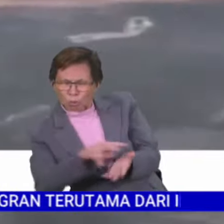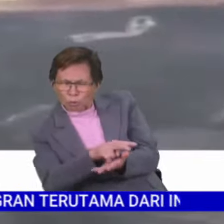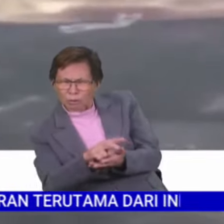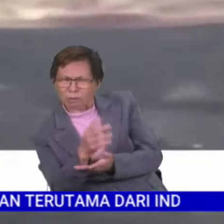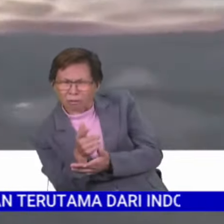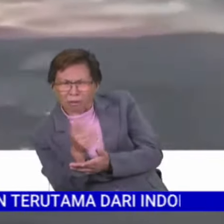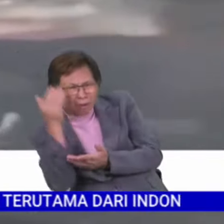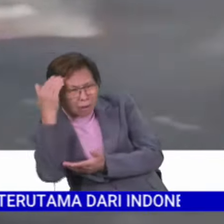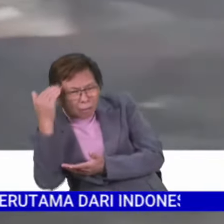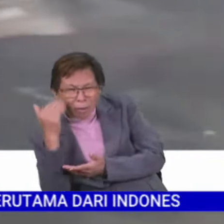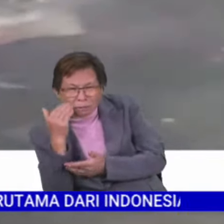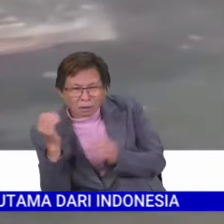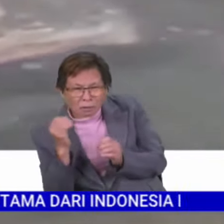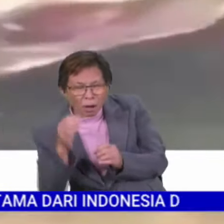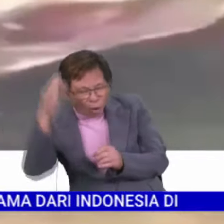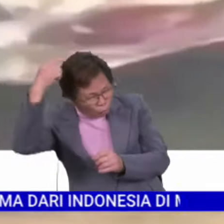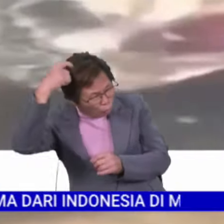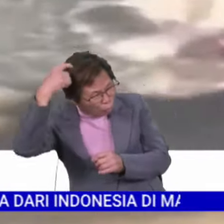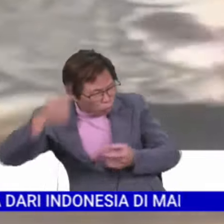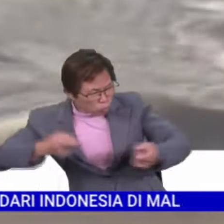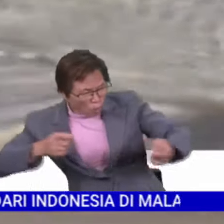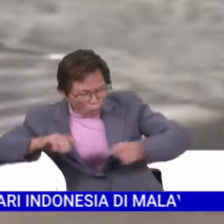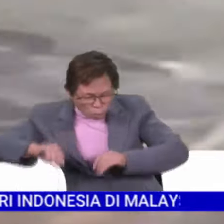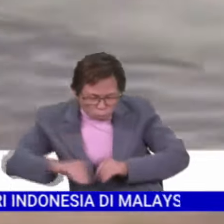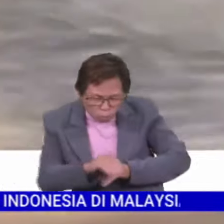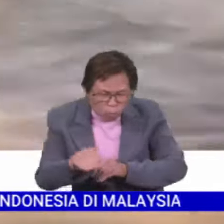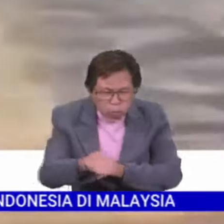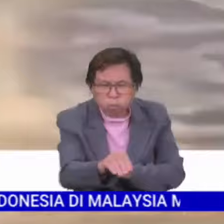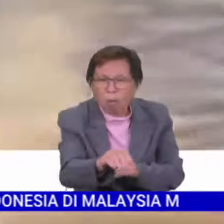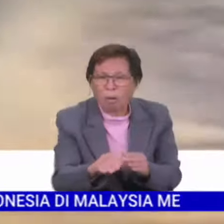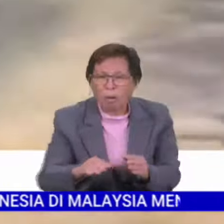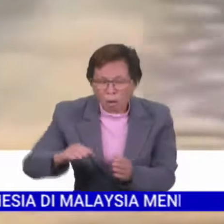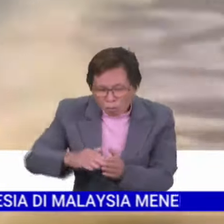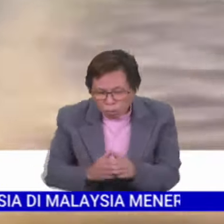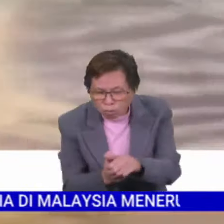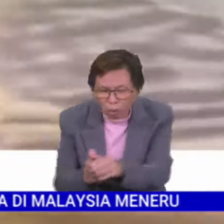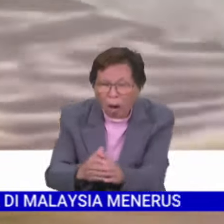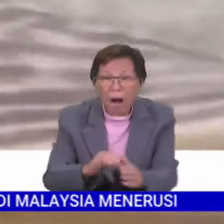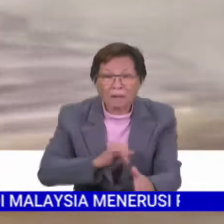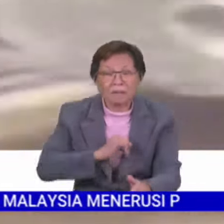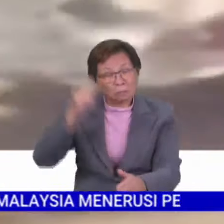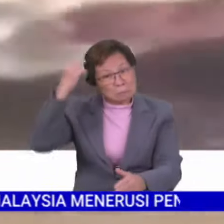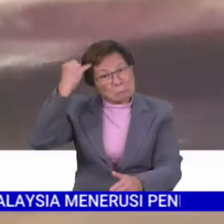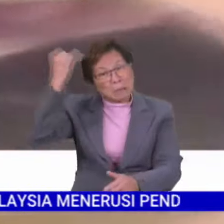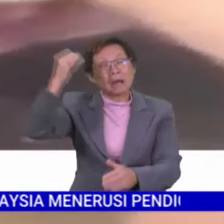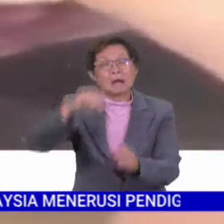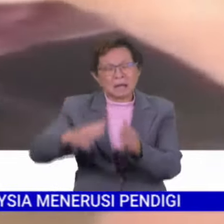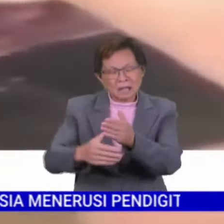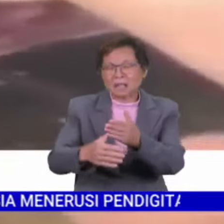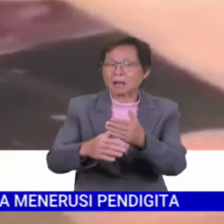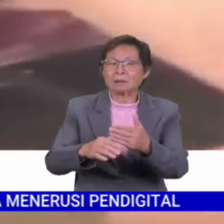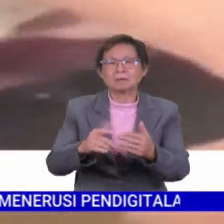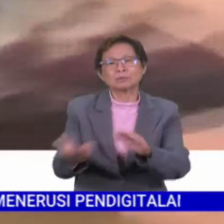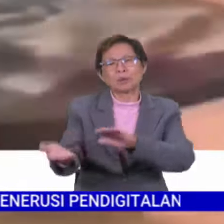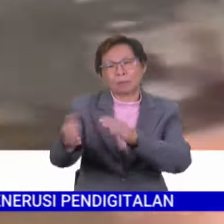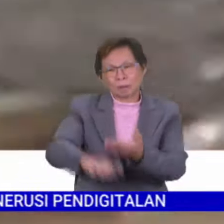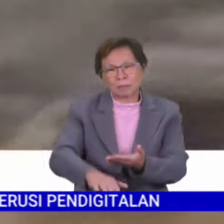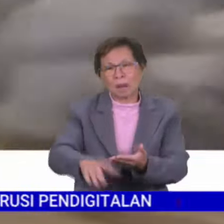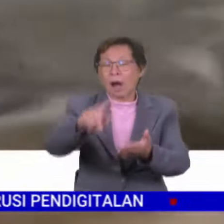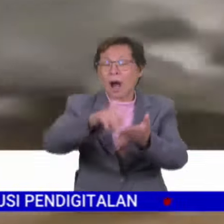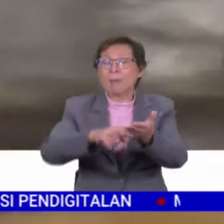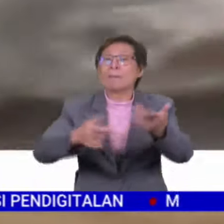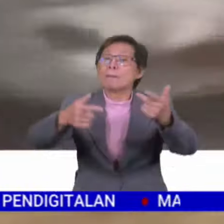kerana mengetahui fungsi otak yang mengawal pergerakan tubuh. Ada juga yang berpendapat ikan itu sebenarnya sudah tidak bernyawa dan